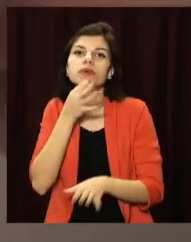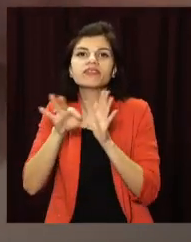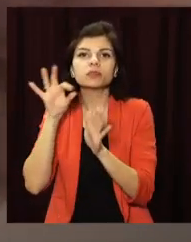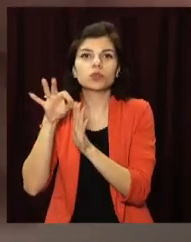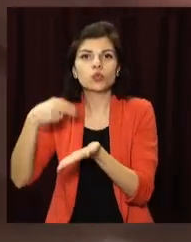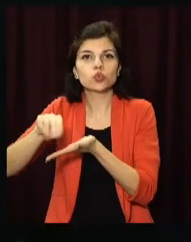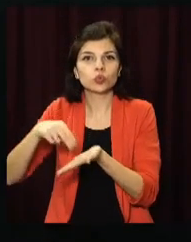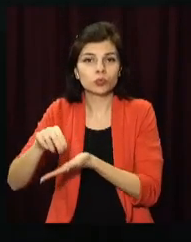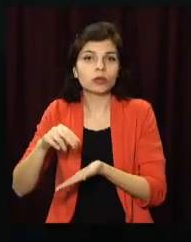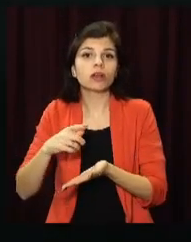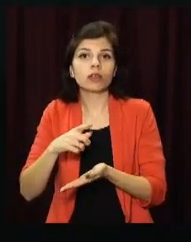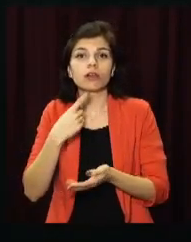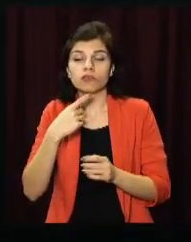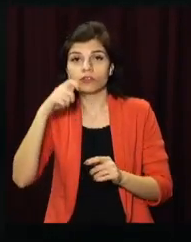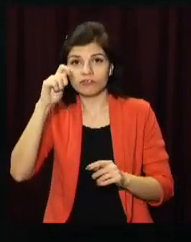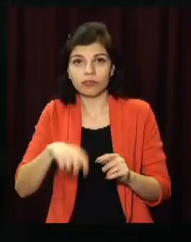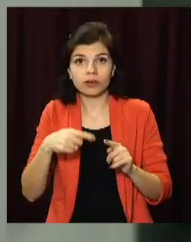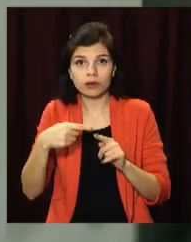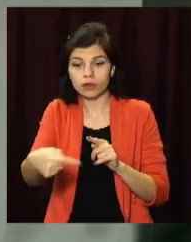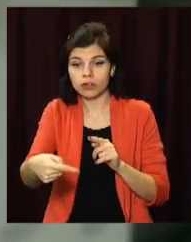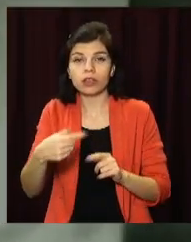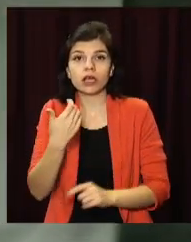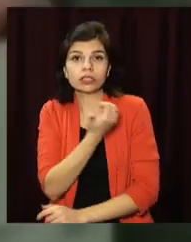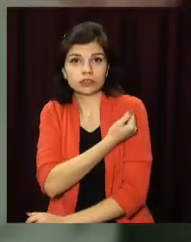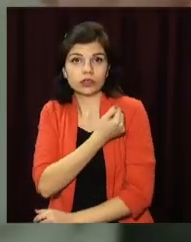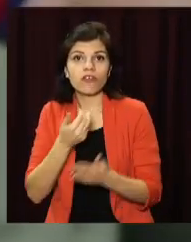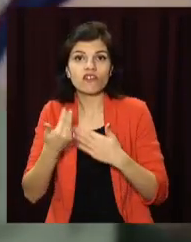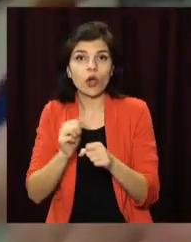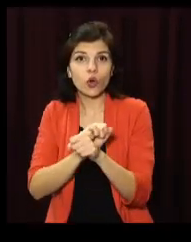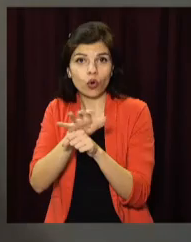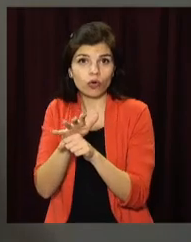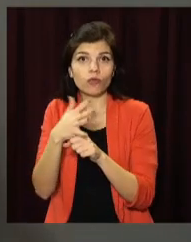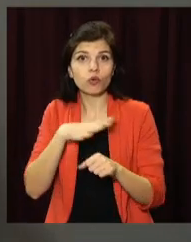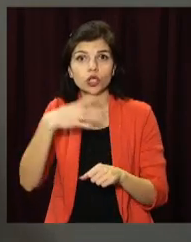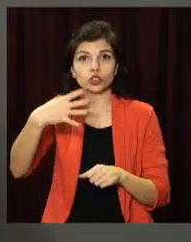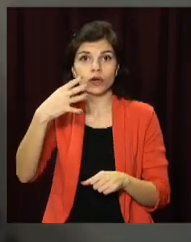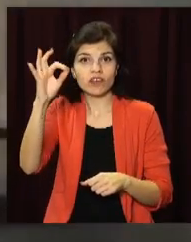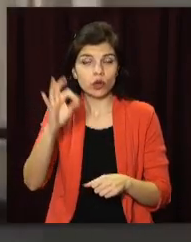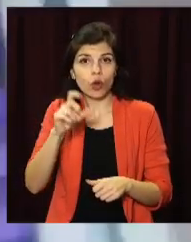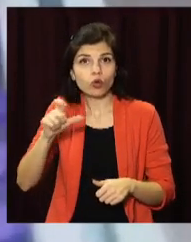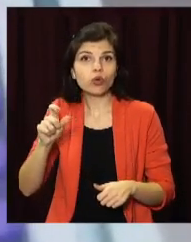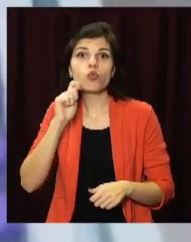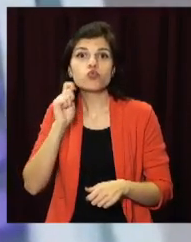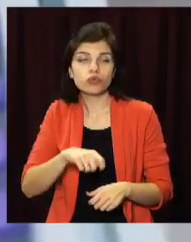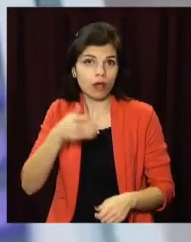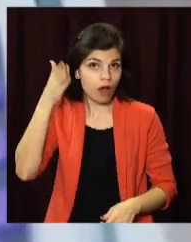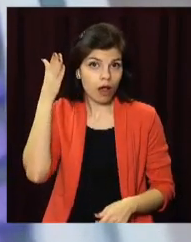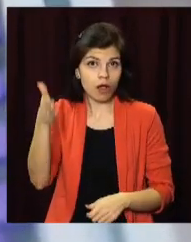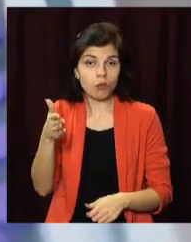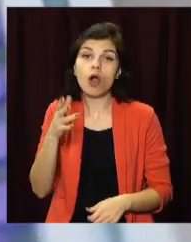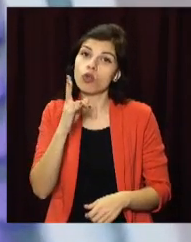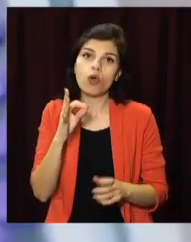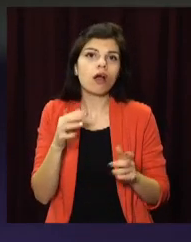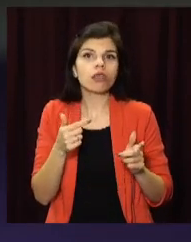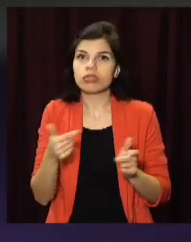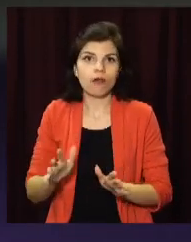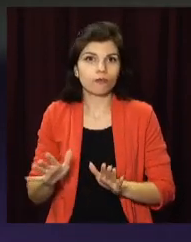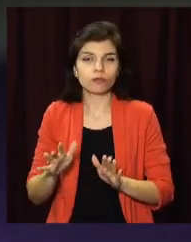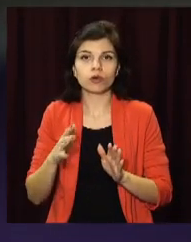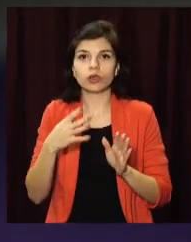напередодні старту вакцинації у світі були готові робити щеплення від коронавірусу 40% українців. Щоправда, не готових було більше –